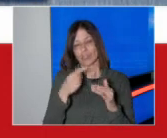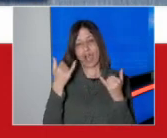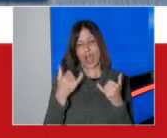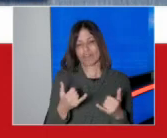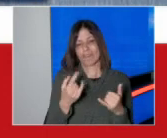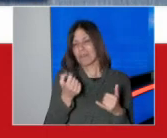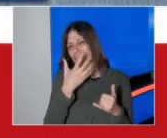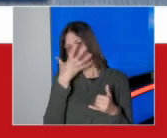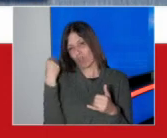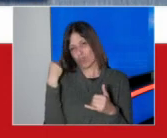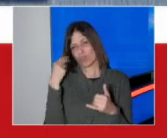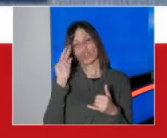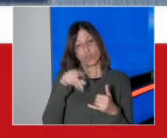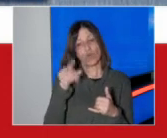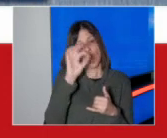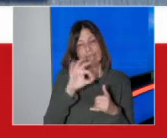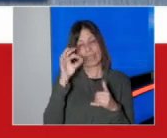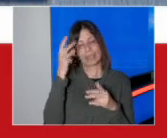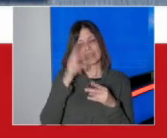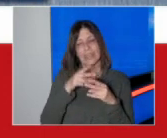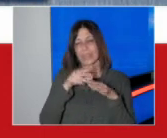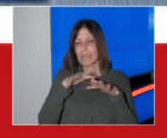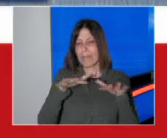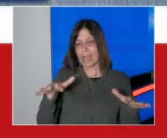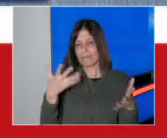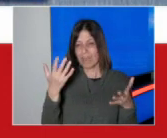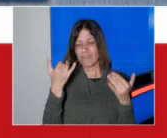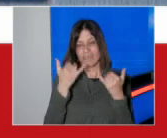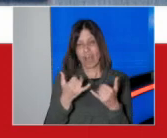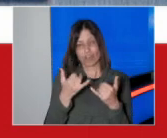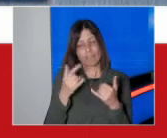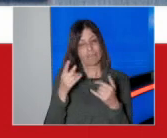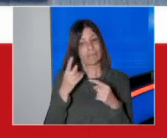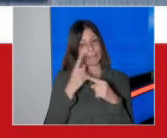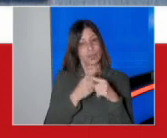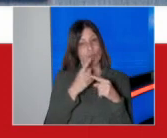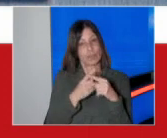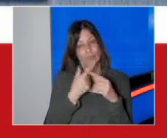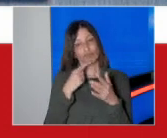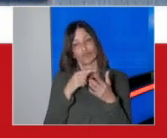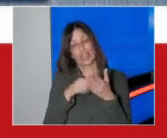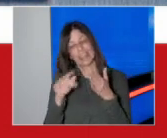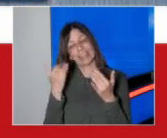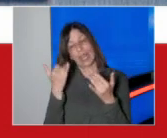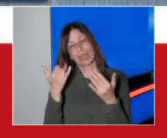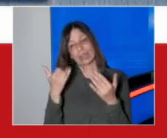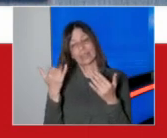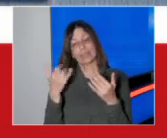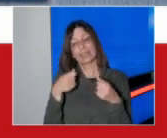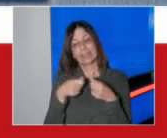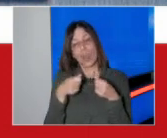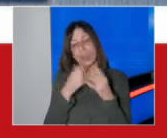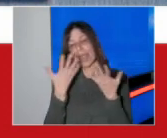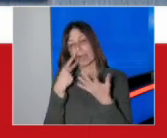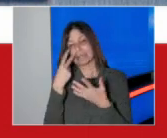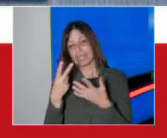עכשיו, כמעט שכחנו, אבל יש כאן עדיין מגפה. והפעם, מגמה חיובית, שלילית. תלוי איך אתם מסתכלים על זה. אנחנו נראה עכשיו שלום